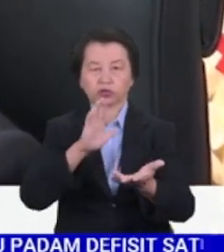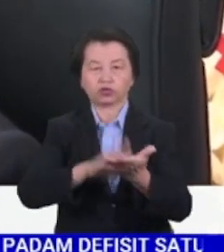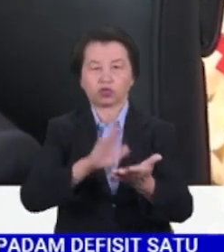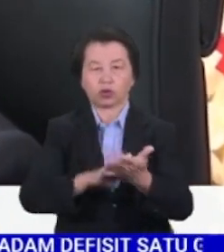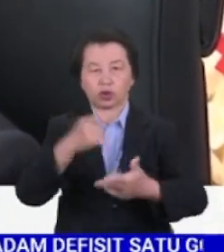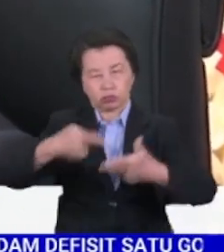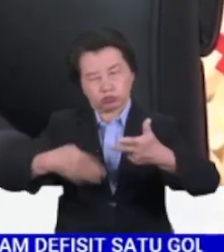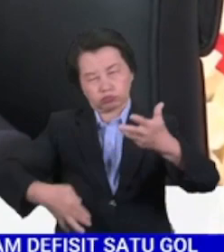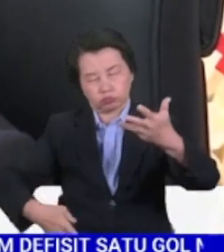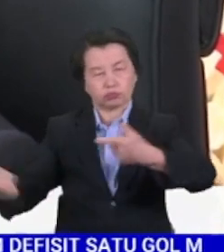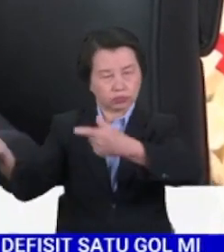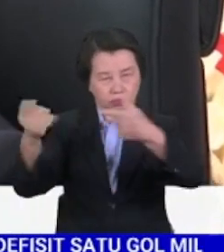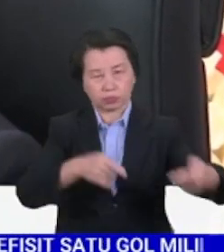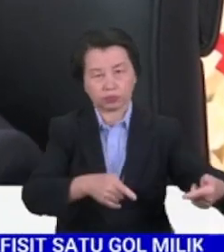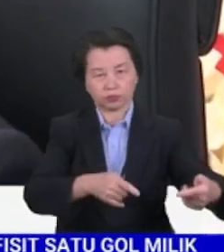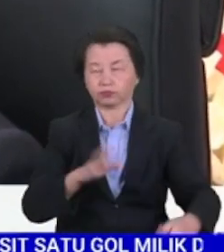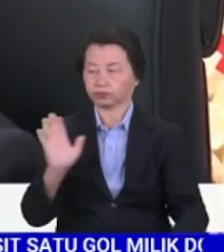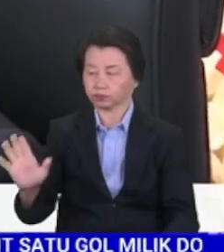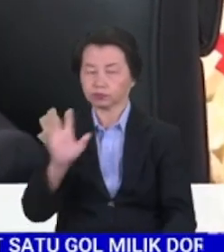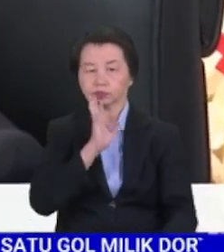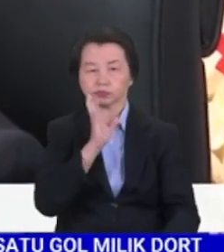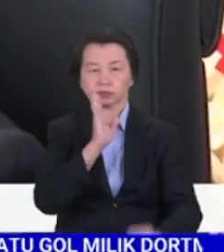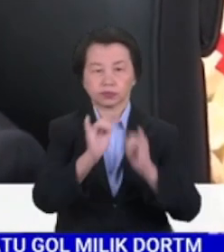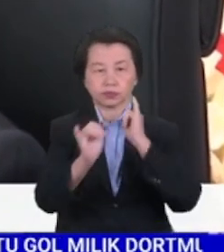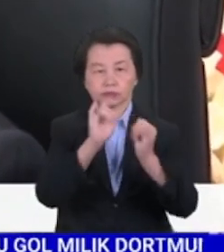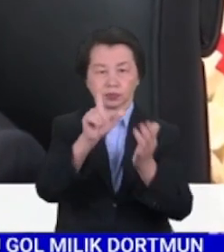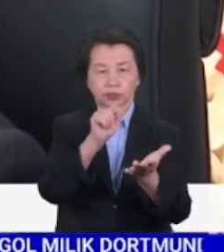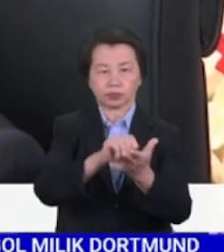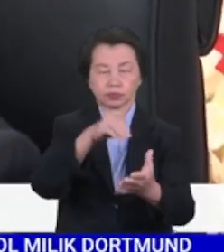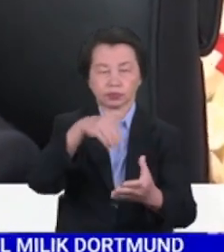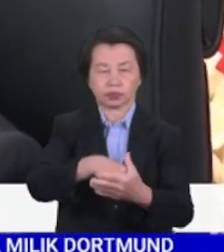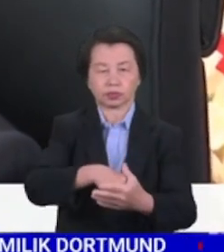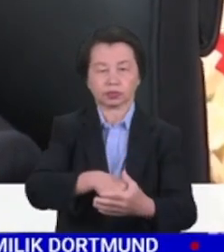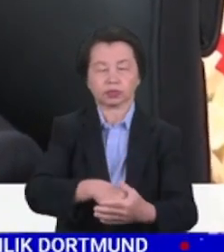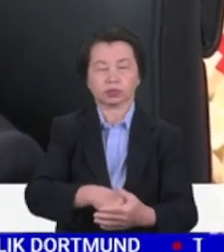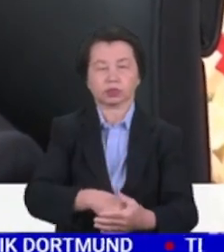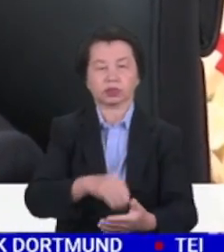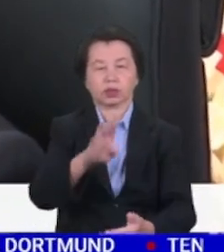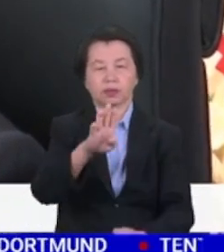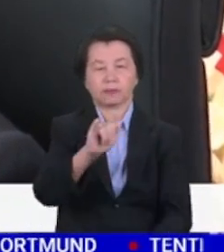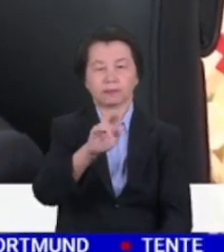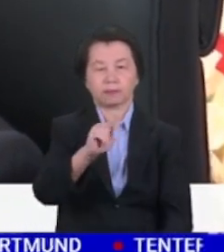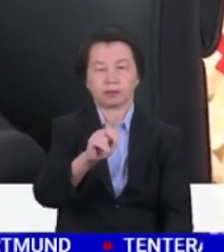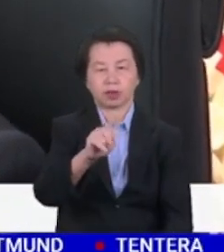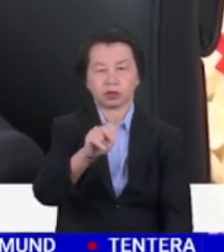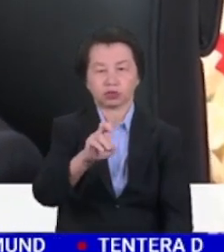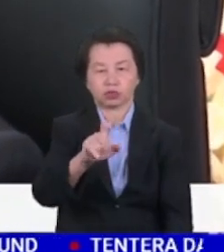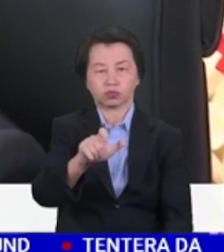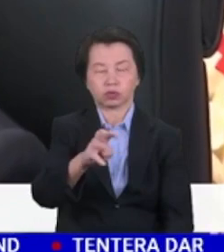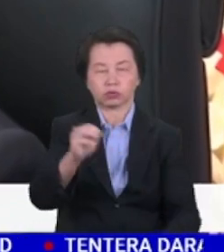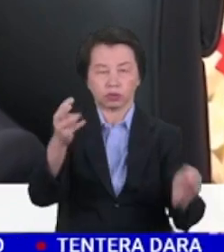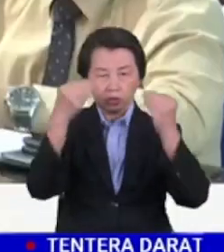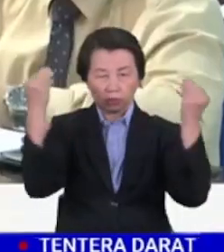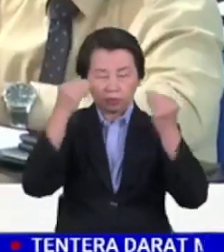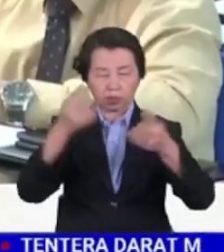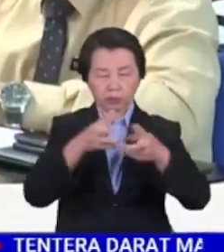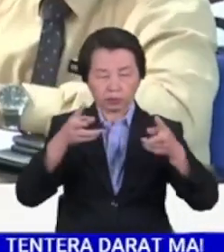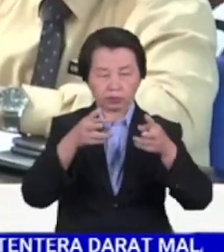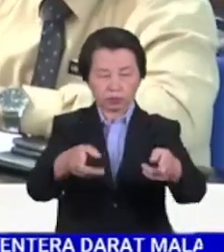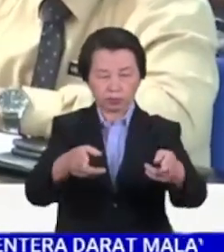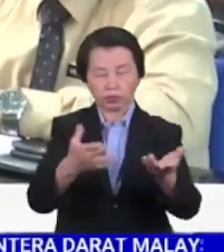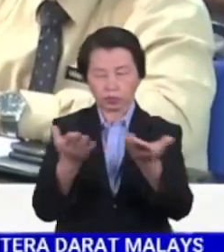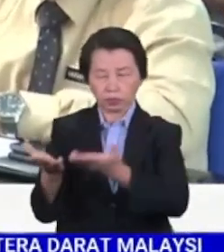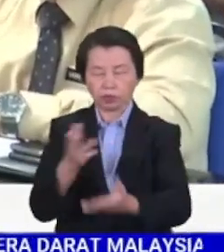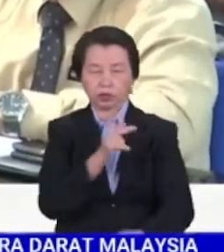dan sebagainya. Beliau berkata demikian dalam sidang media di Wisma Residen Bahagian Bintulu. Majlis perasmian akan disempurnakan